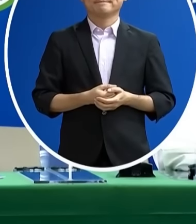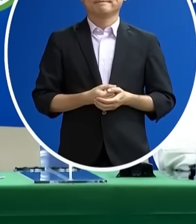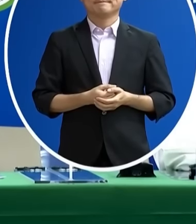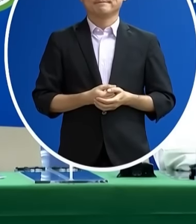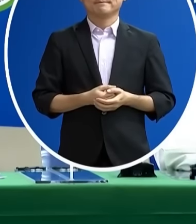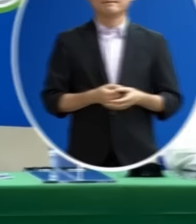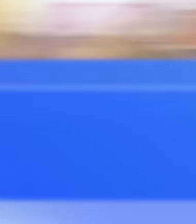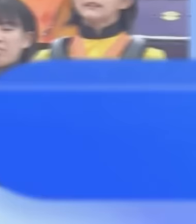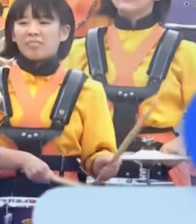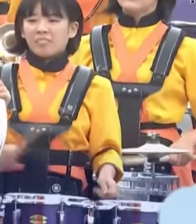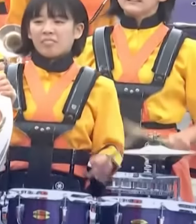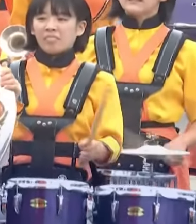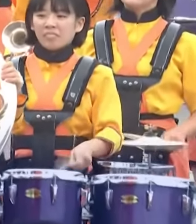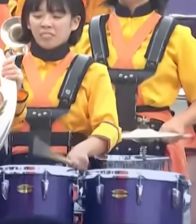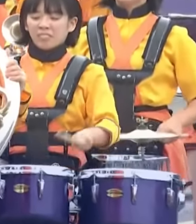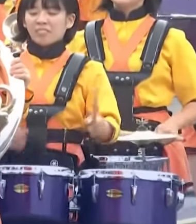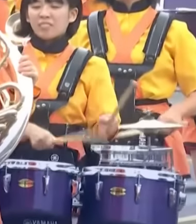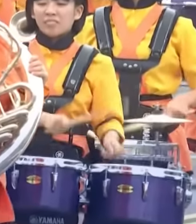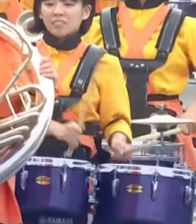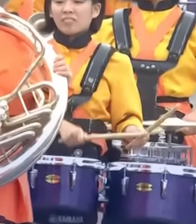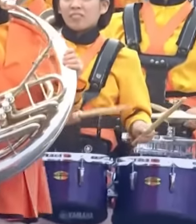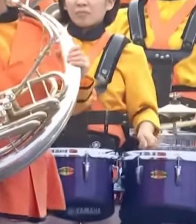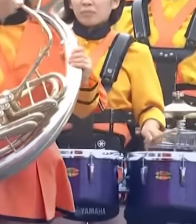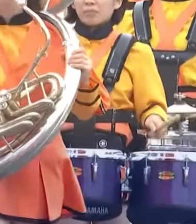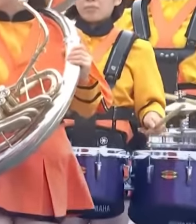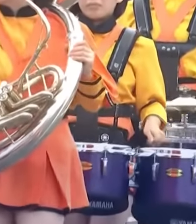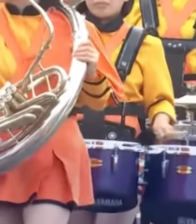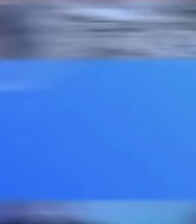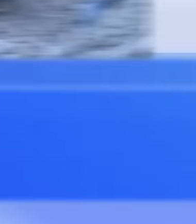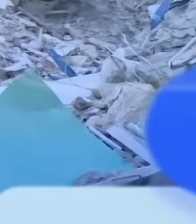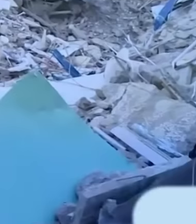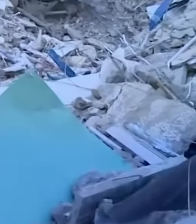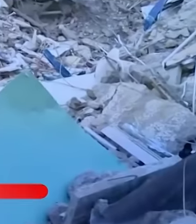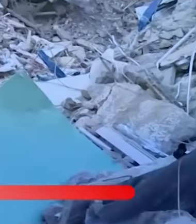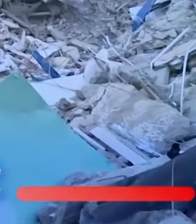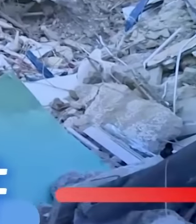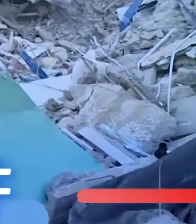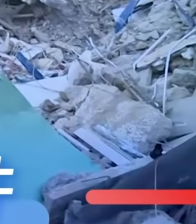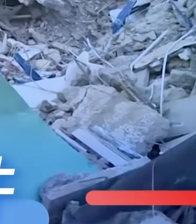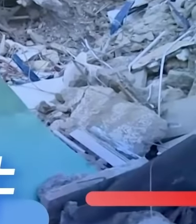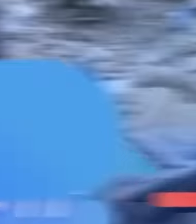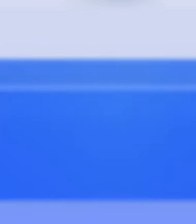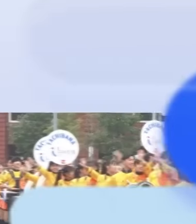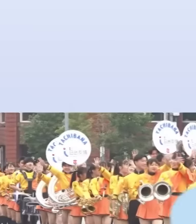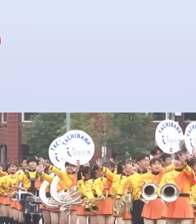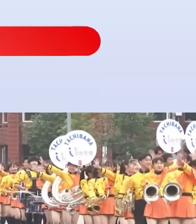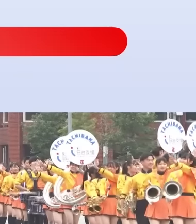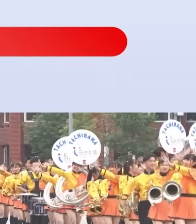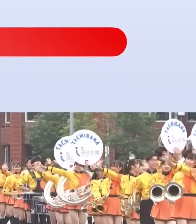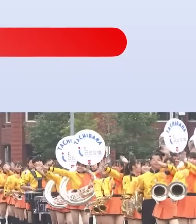新闻不漏接，一刀未剪，新闻看得更完整。国际重大事件